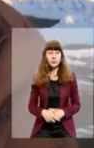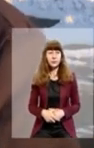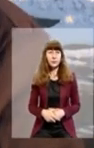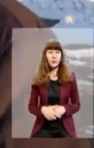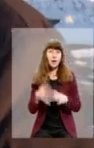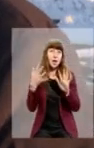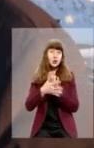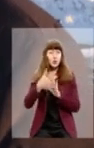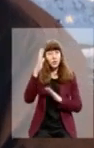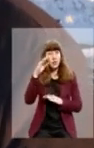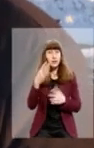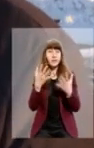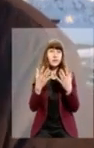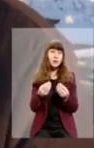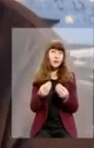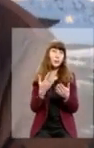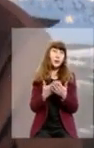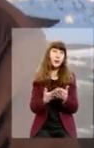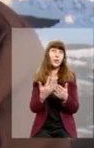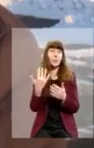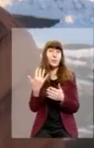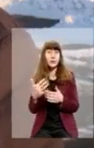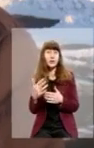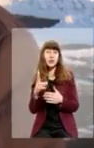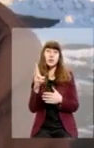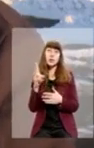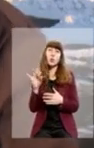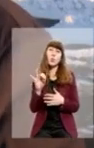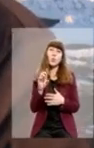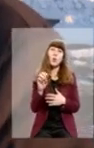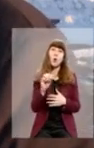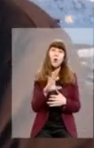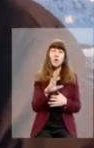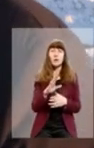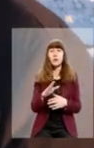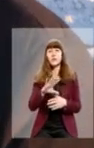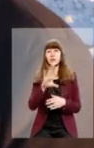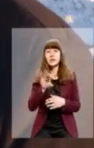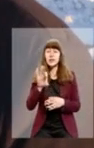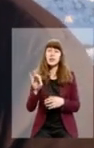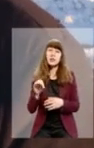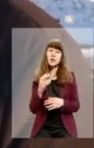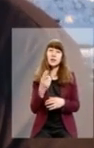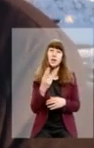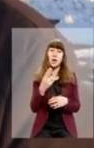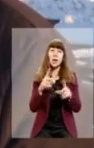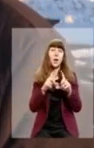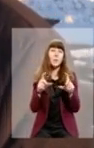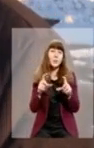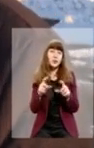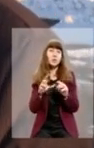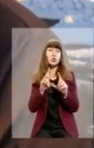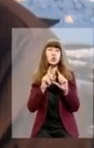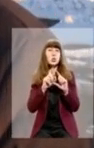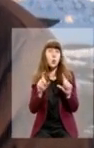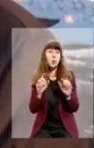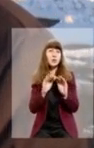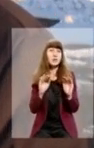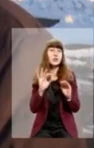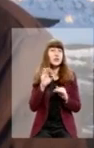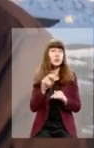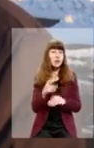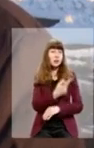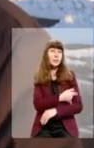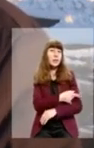расход воды в день составляет около 50 кубов все социальные объекты такие как школа детский в больнице